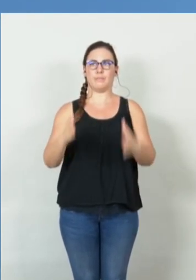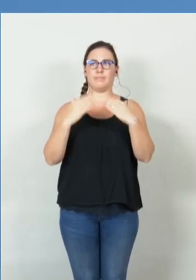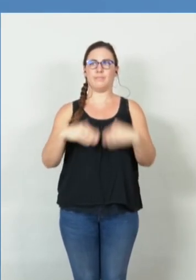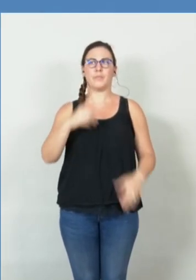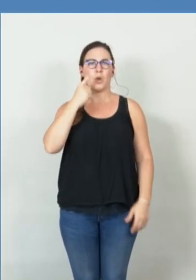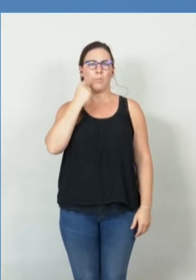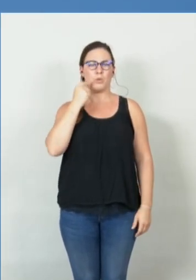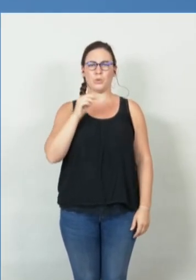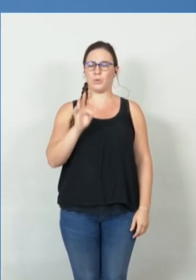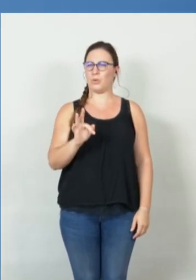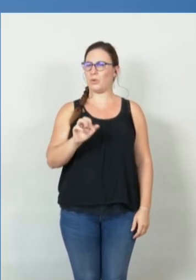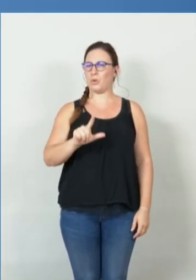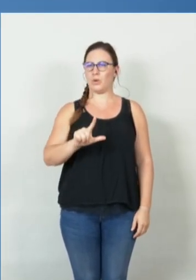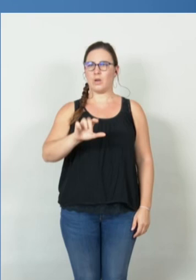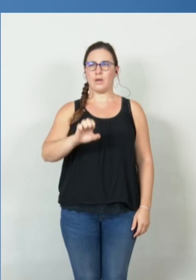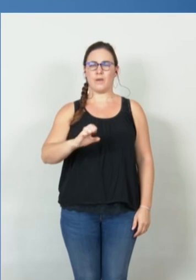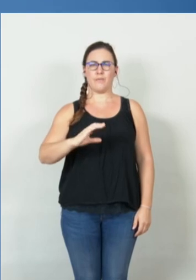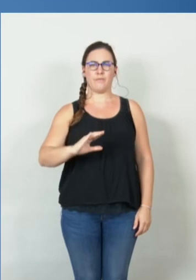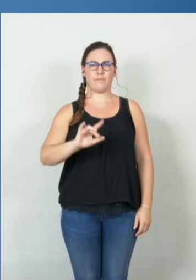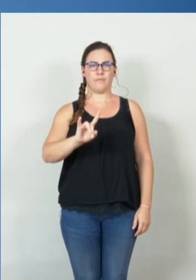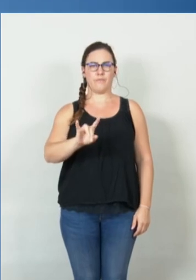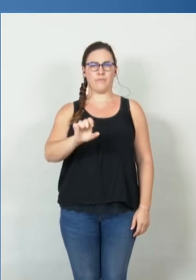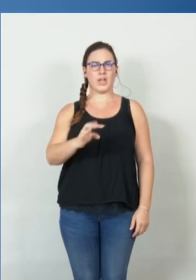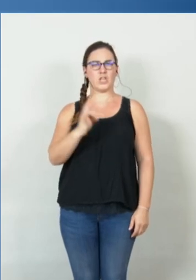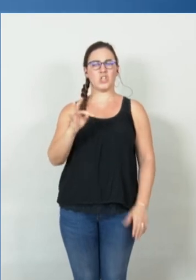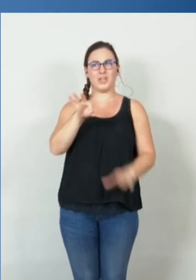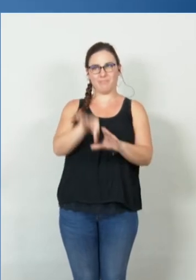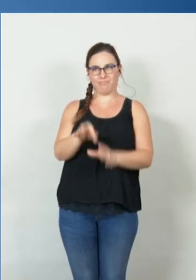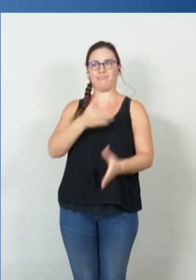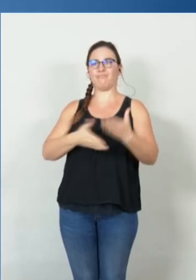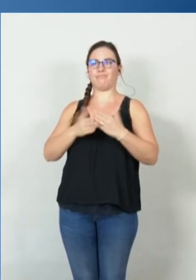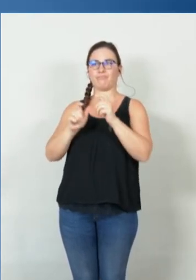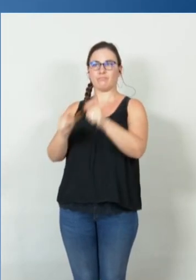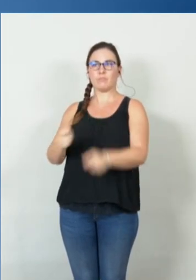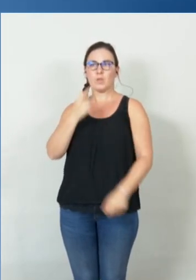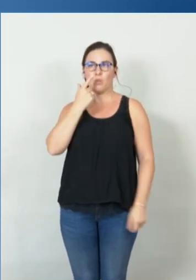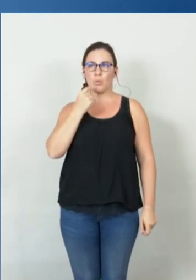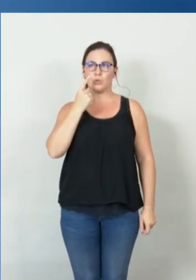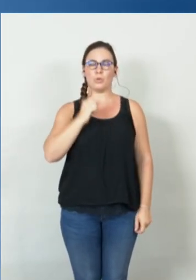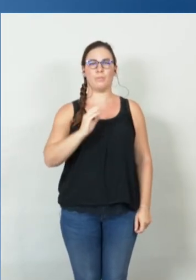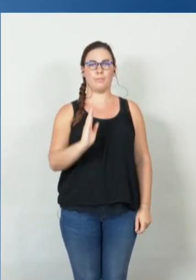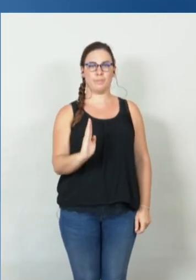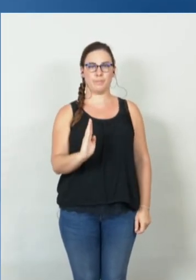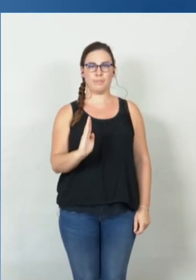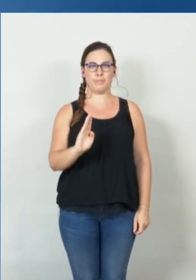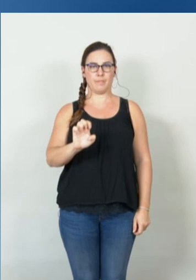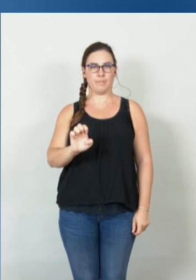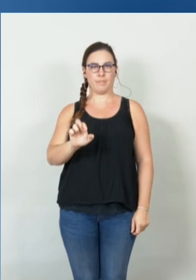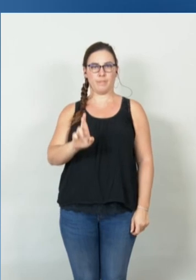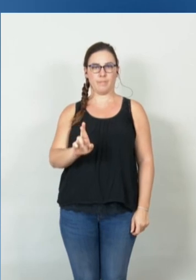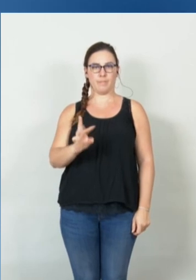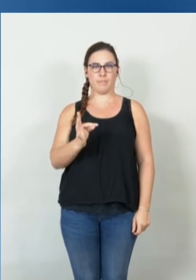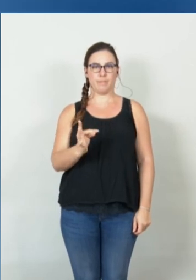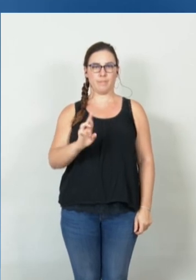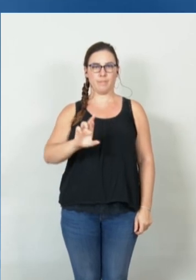Bauer Brigitte boutafa Chérif vous égoutsen Bretton Annabelle donne pouvoir